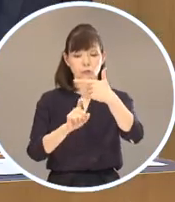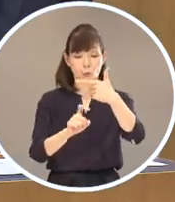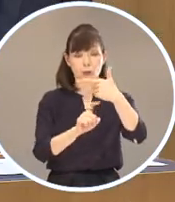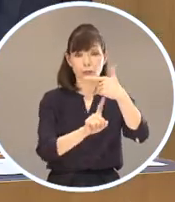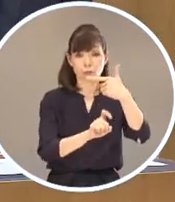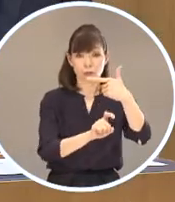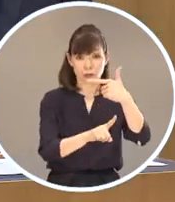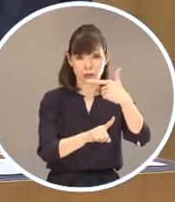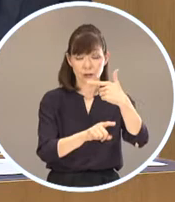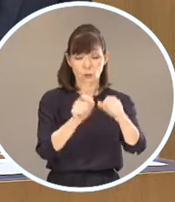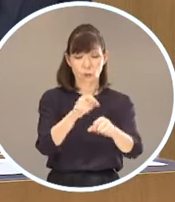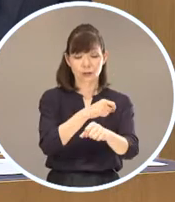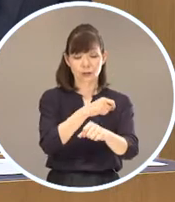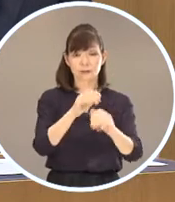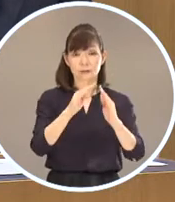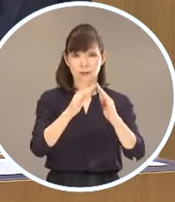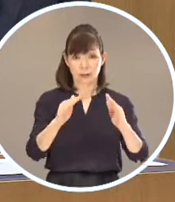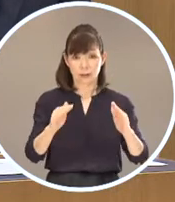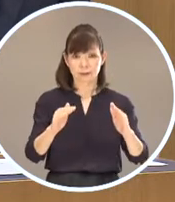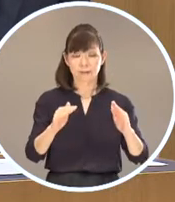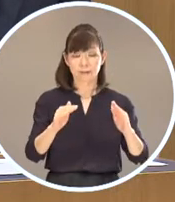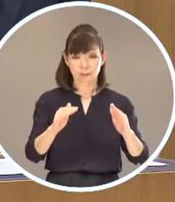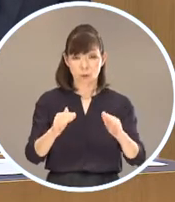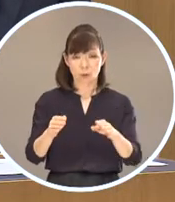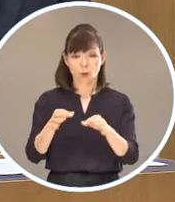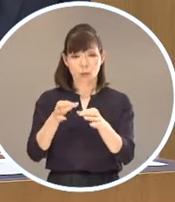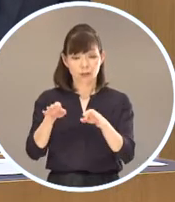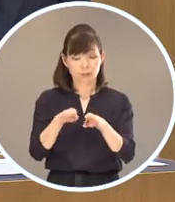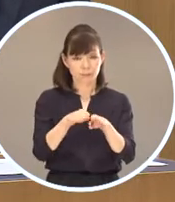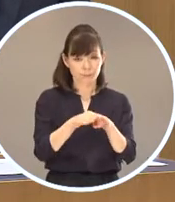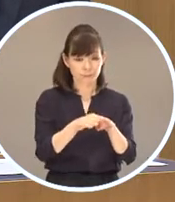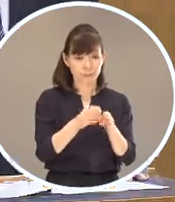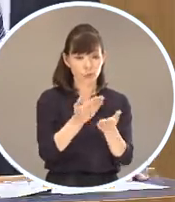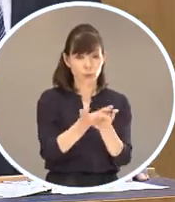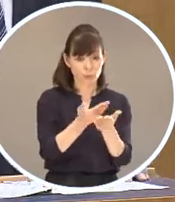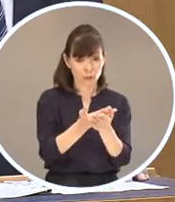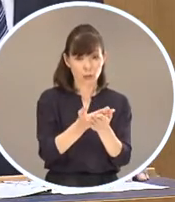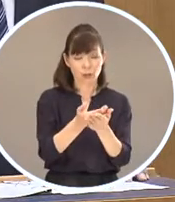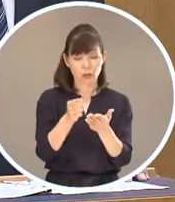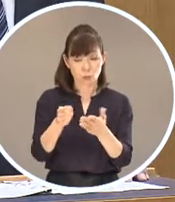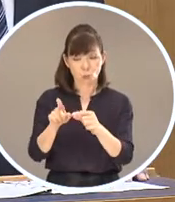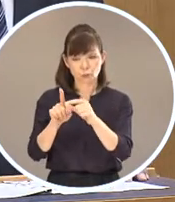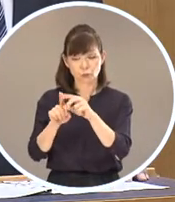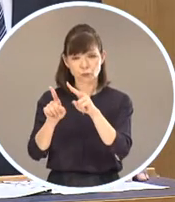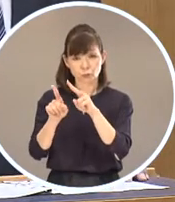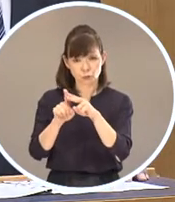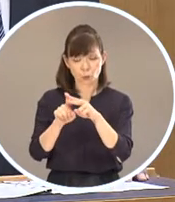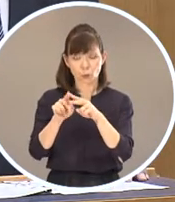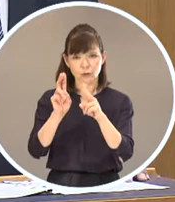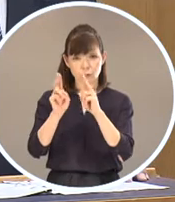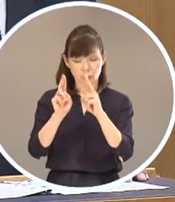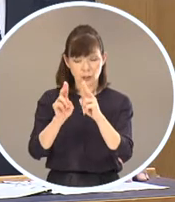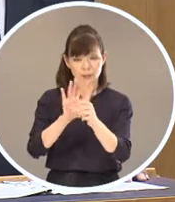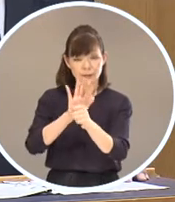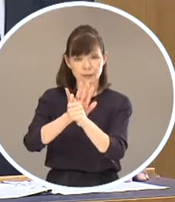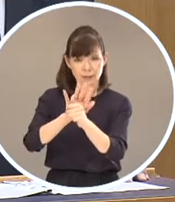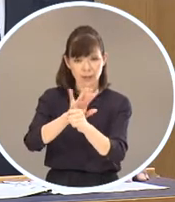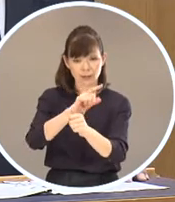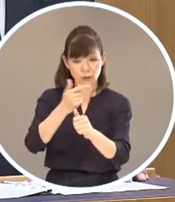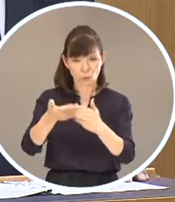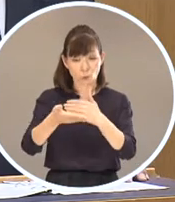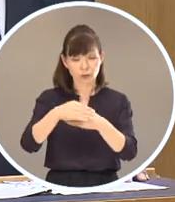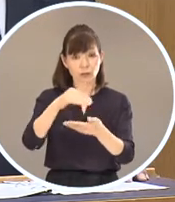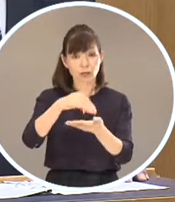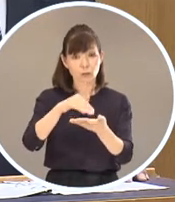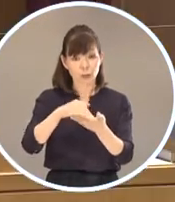日11日に行われた臨時会でも、休業要請等で影響を受けている中小事業者等への支援などの補正予算